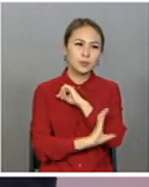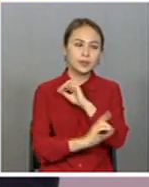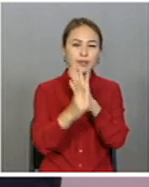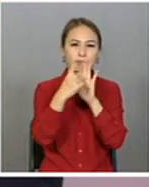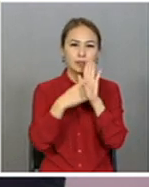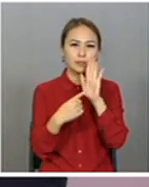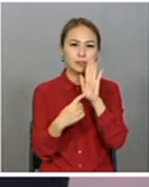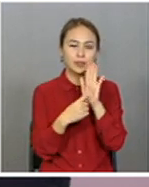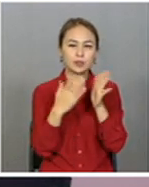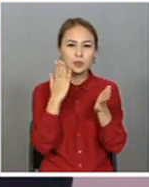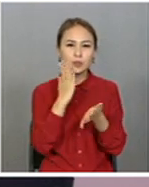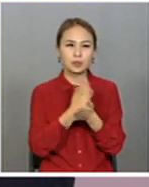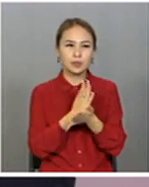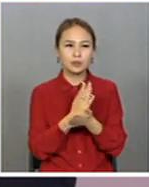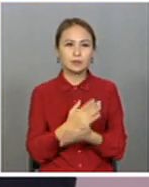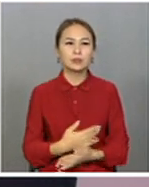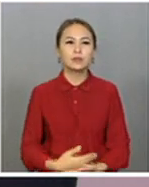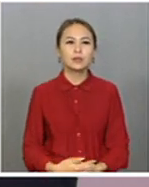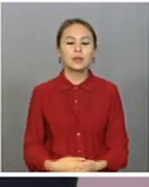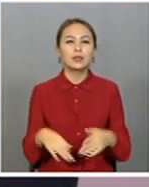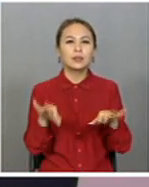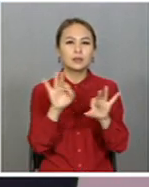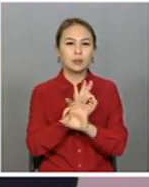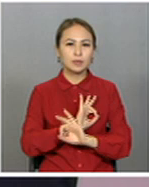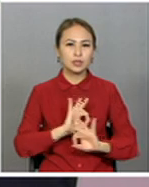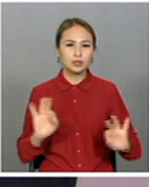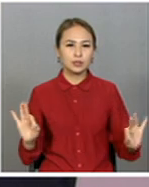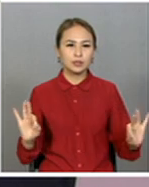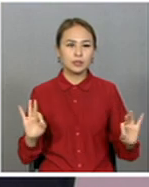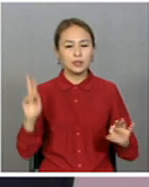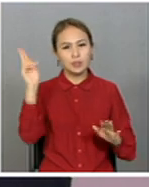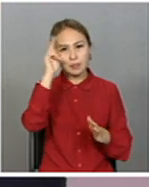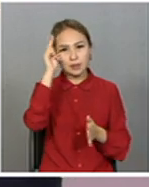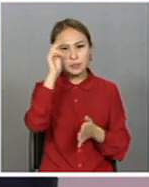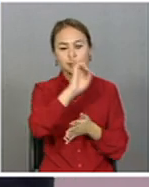белгісі қойылады екен. Тамаша, сабағымызды